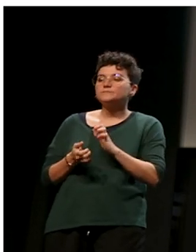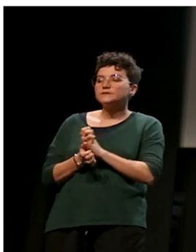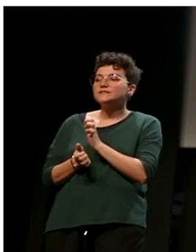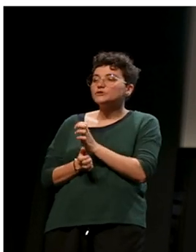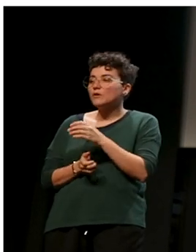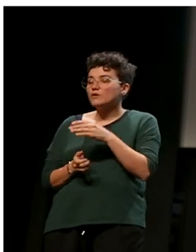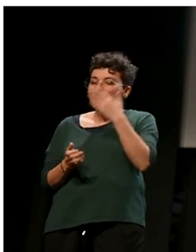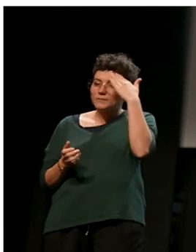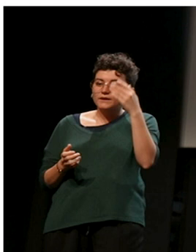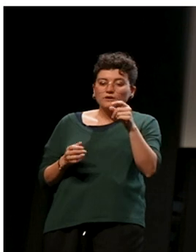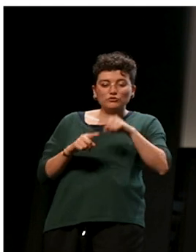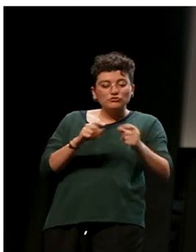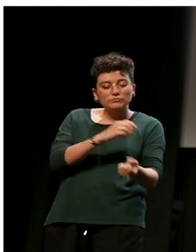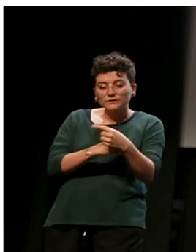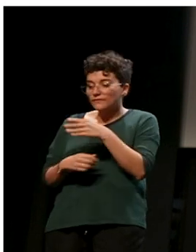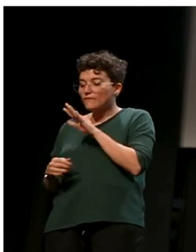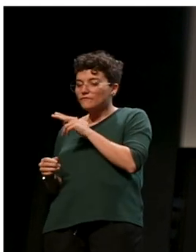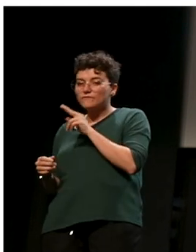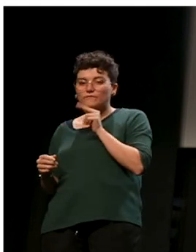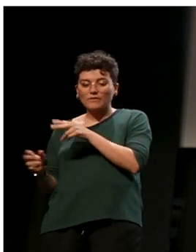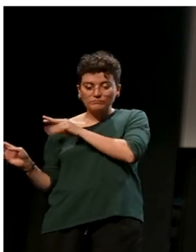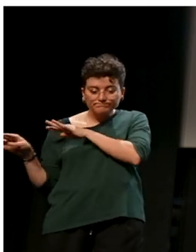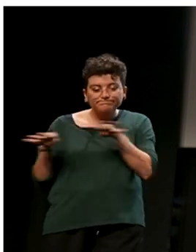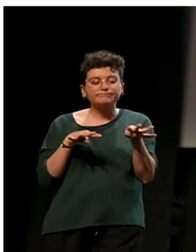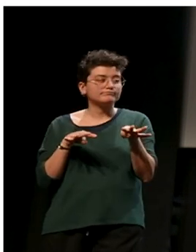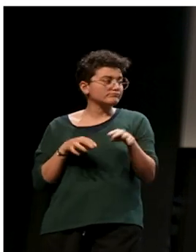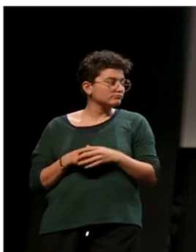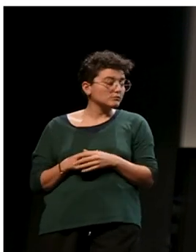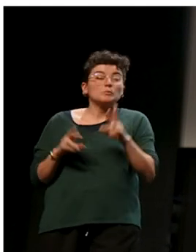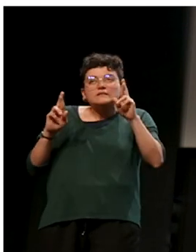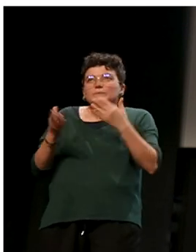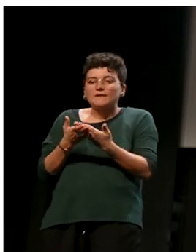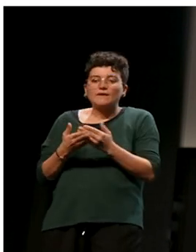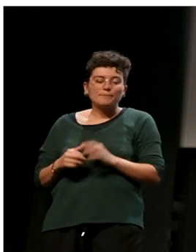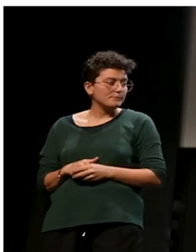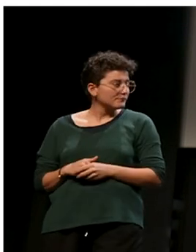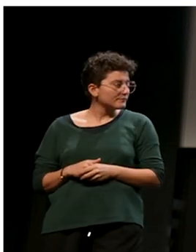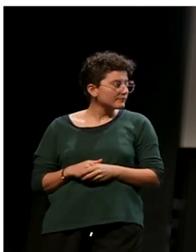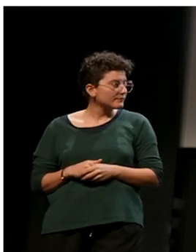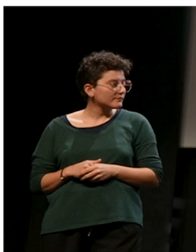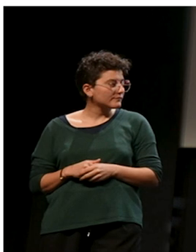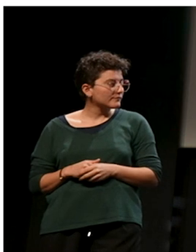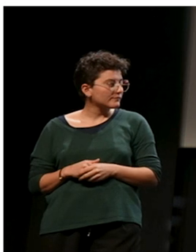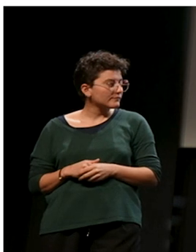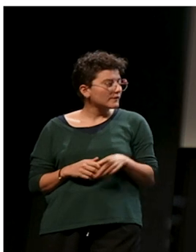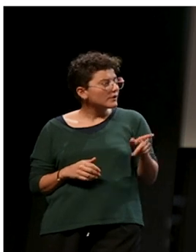voir de toute façon. J'espère. Ouais. Étienne, je sais pas si tu m'entends du coup.